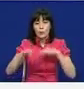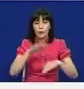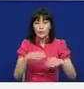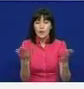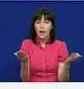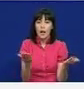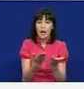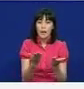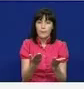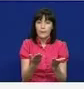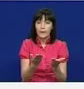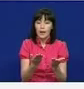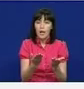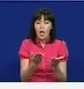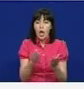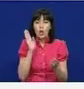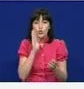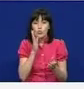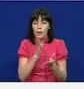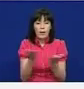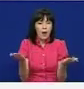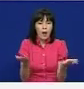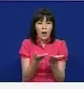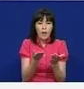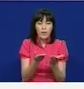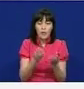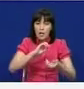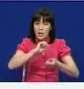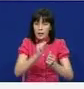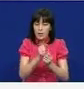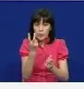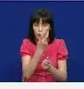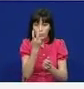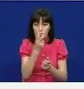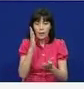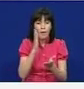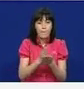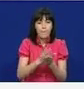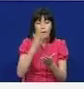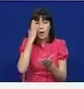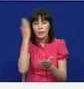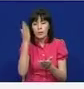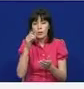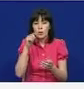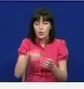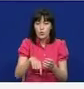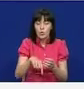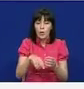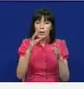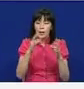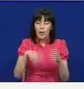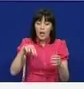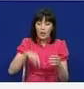қандай иірім бар екенін, оның астында қандай судың астында көрінбей жатқан қой тастар бар екенін ешкім білмейді, соның кесірінен